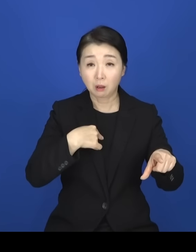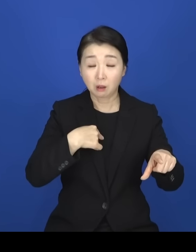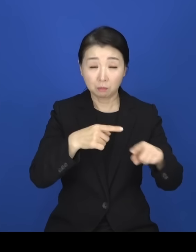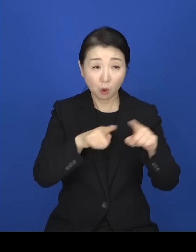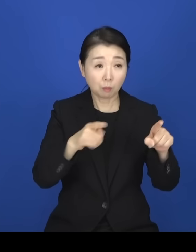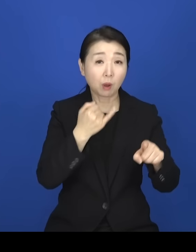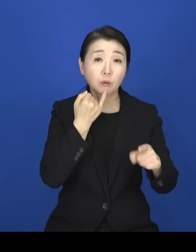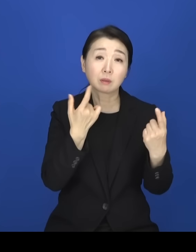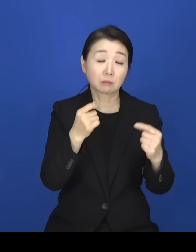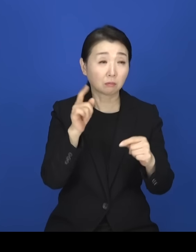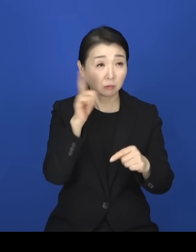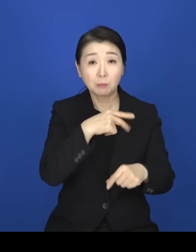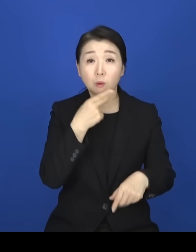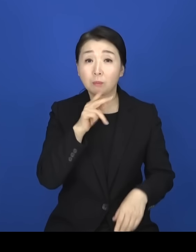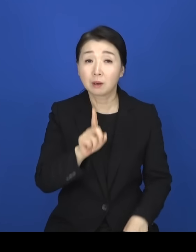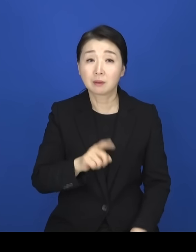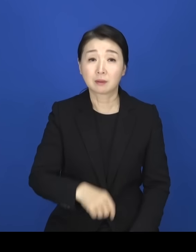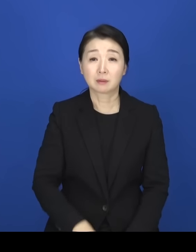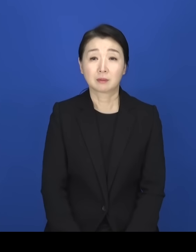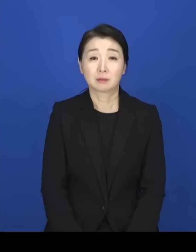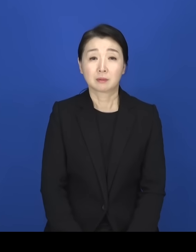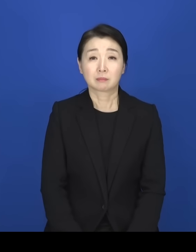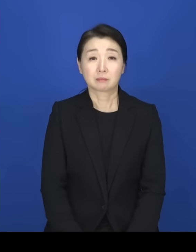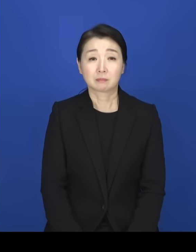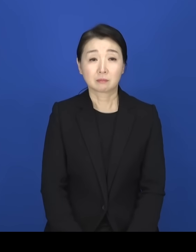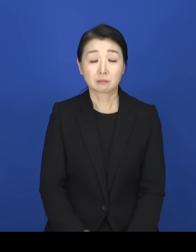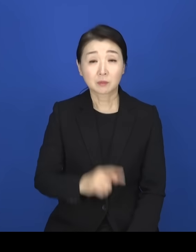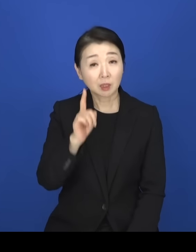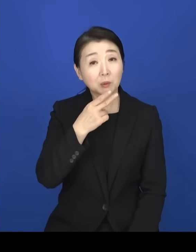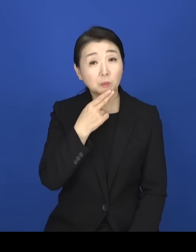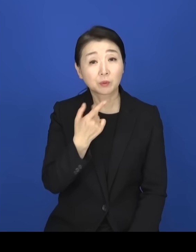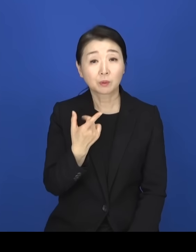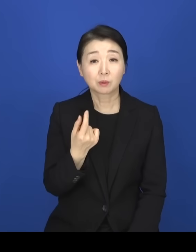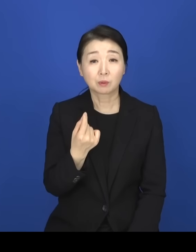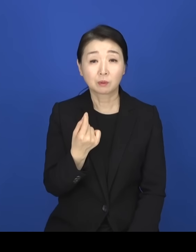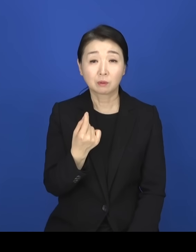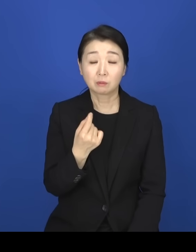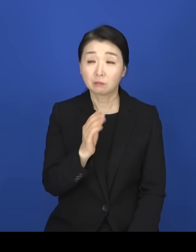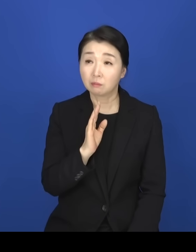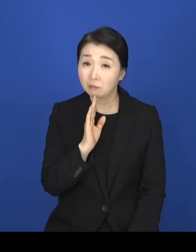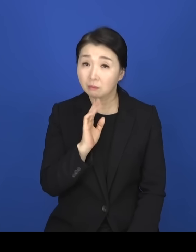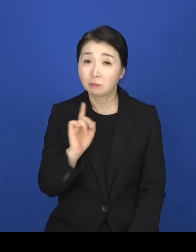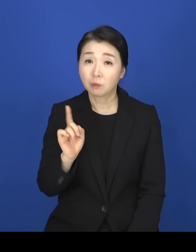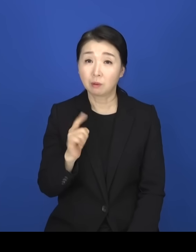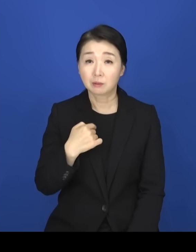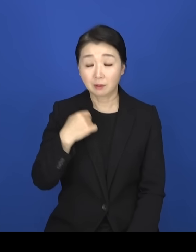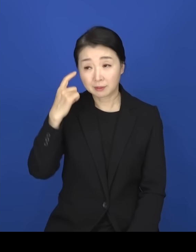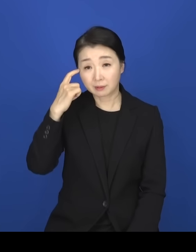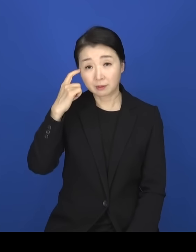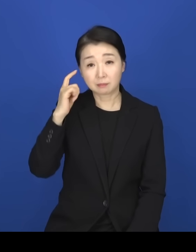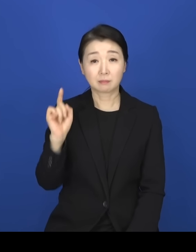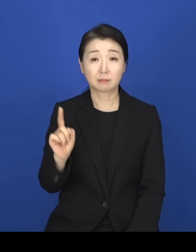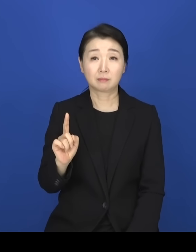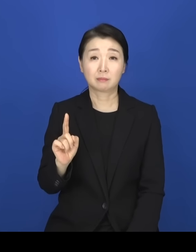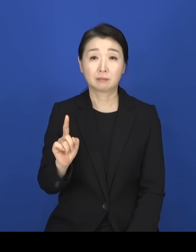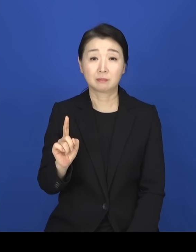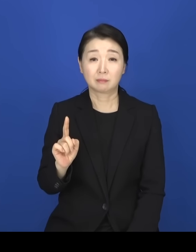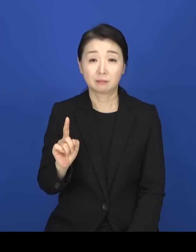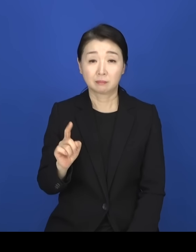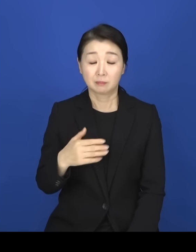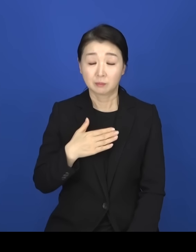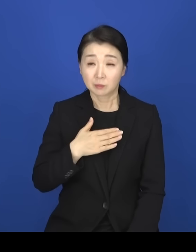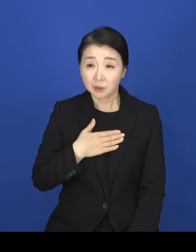것 같아요. 네, 보니까는. 나쁘지 않아요. 예. 네. 나쁘지 않아요. 네, 네. 그래서 정말 제가 생각해 보니까는